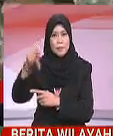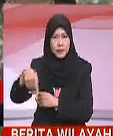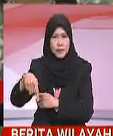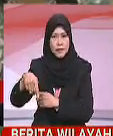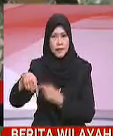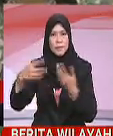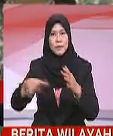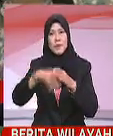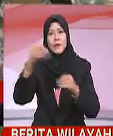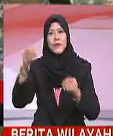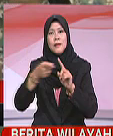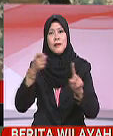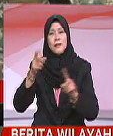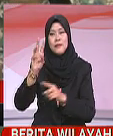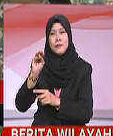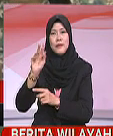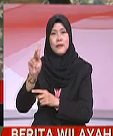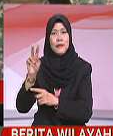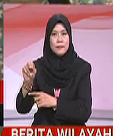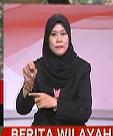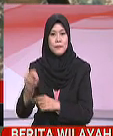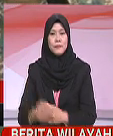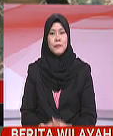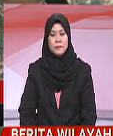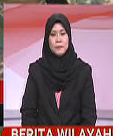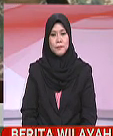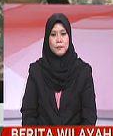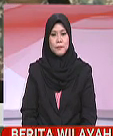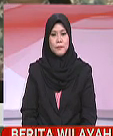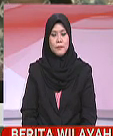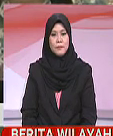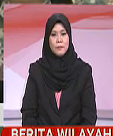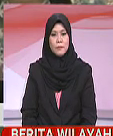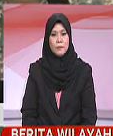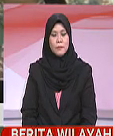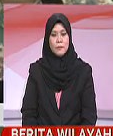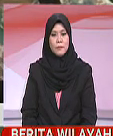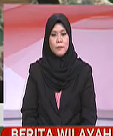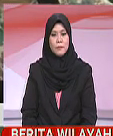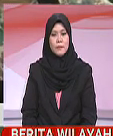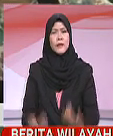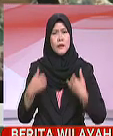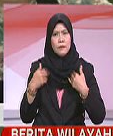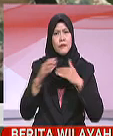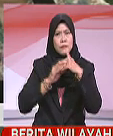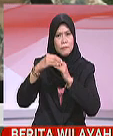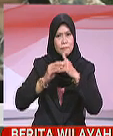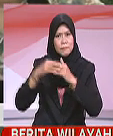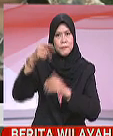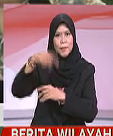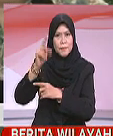yang telah dikeluarkan oleh Majlis Keselamatan Negara. Once kita dapati ada pelanggaran PKP, maka kita akan